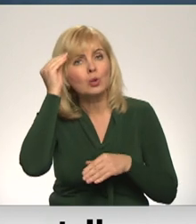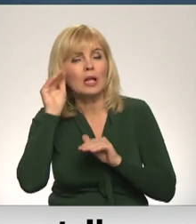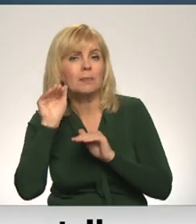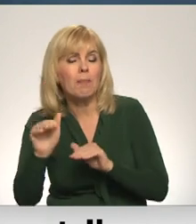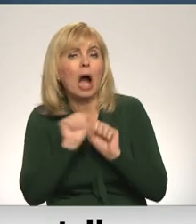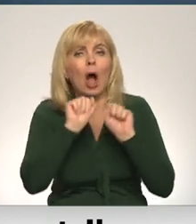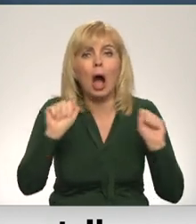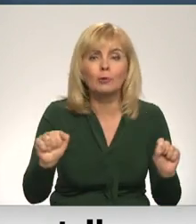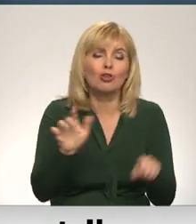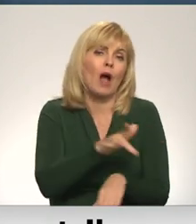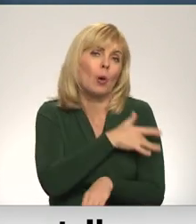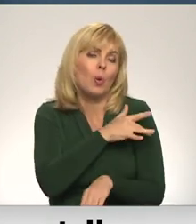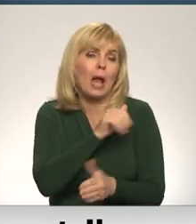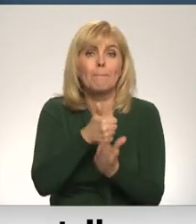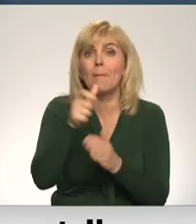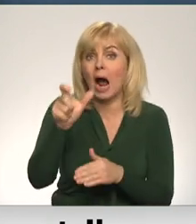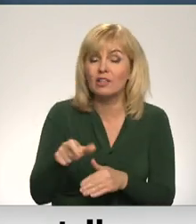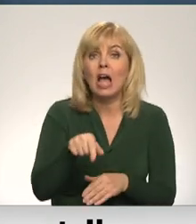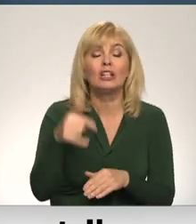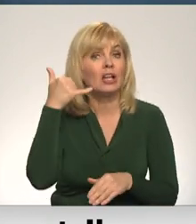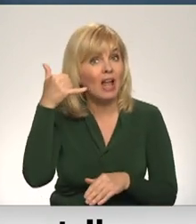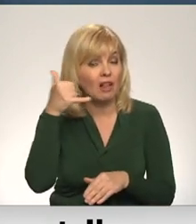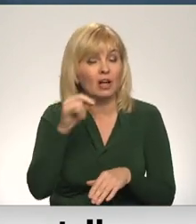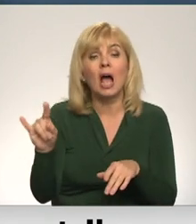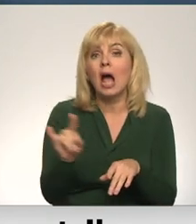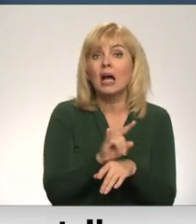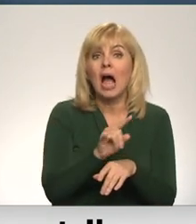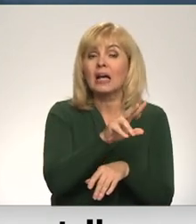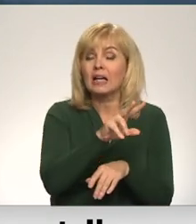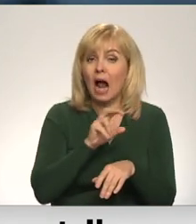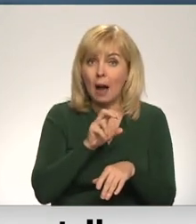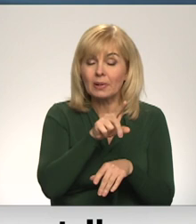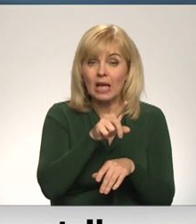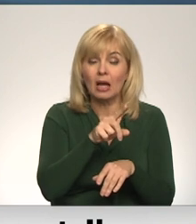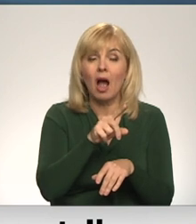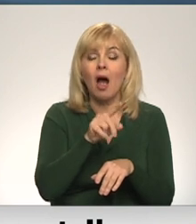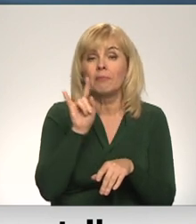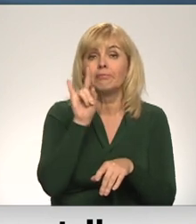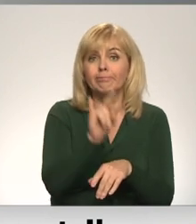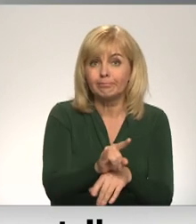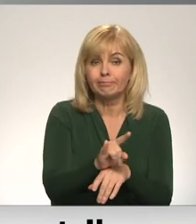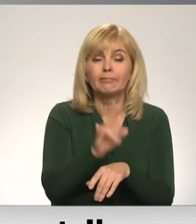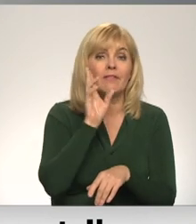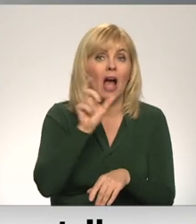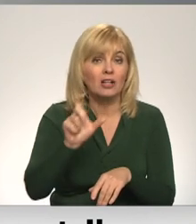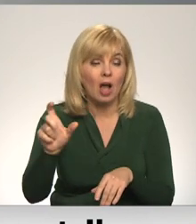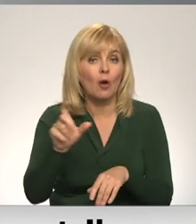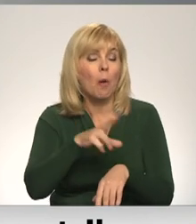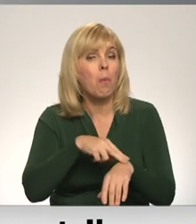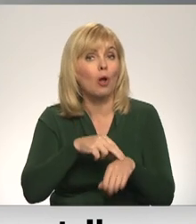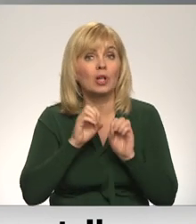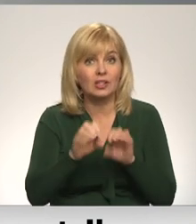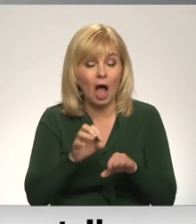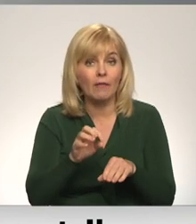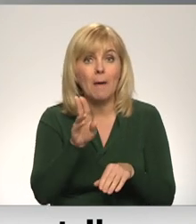vai kurjeru pārstāvjiem. Tieši telefonu krāpniekiem visbiežāk izdodas apmānīt seniors, norāda valsts policijā. Arī